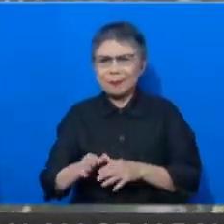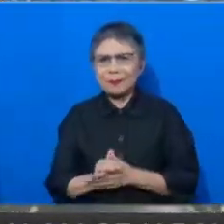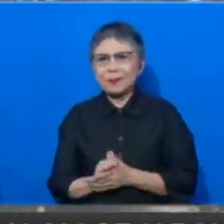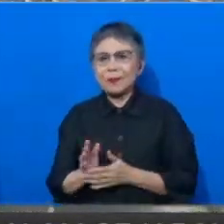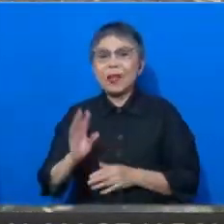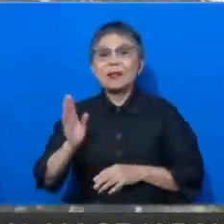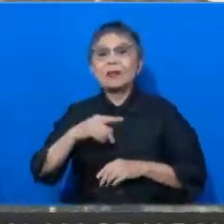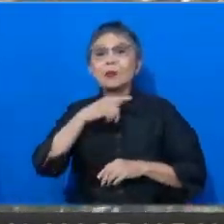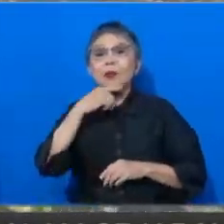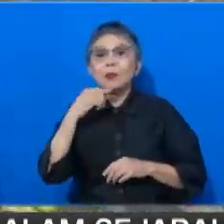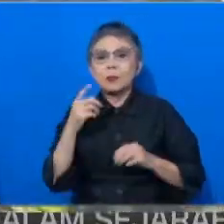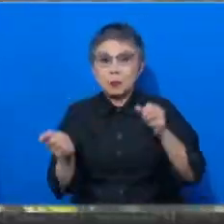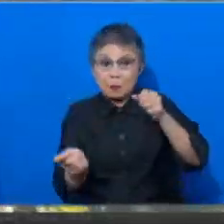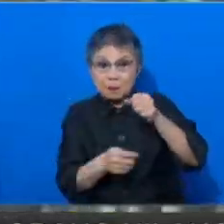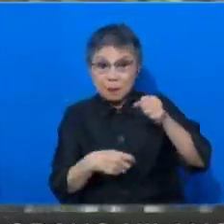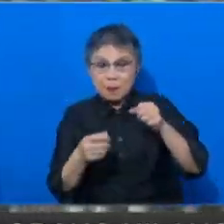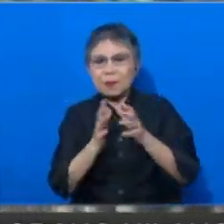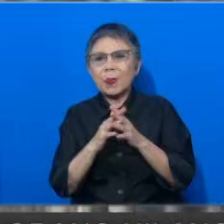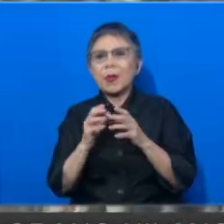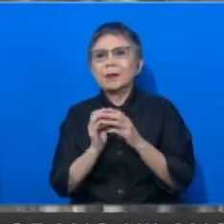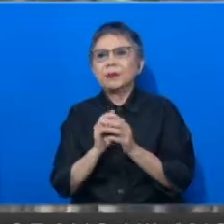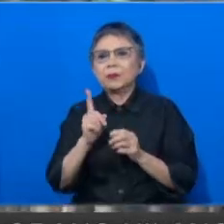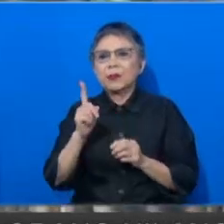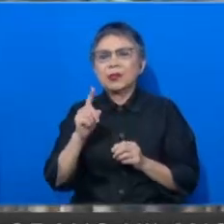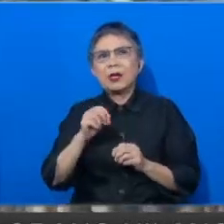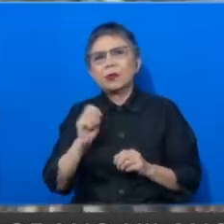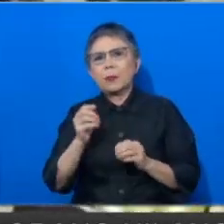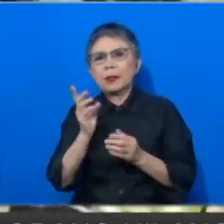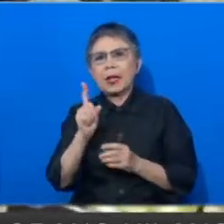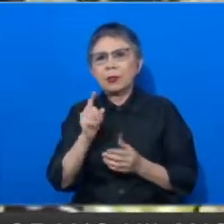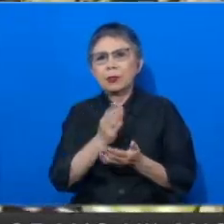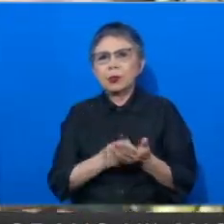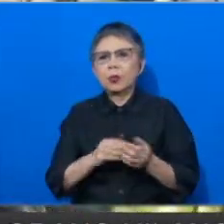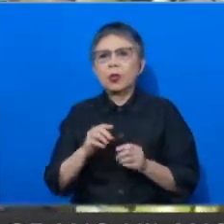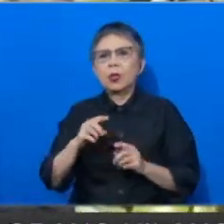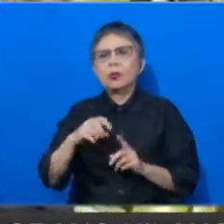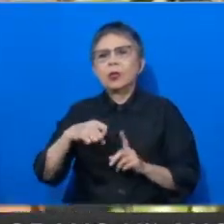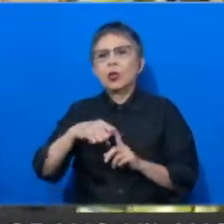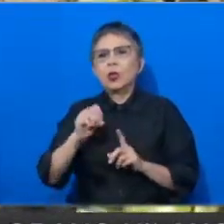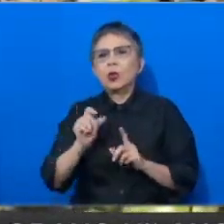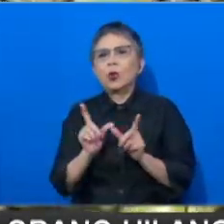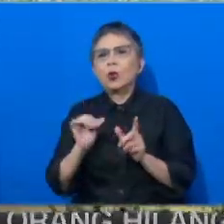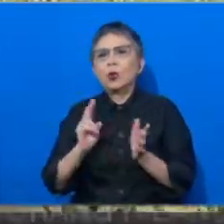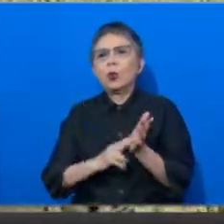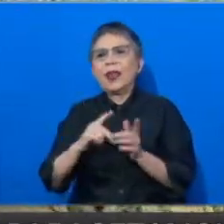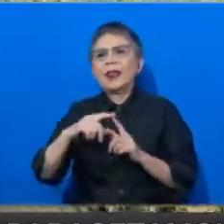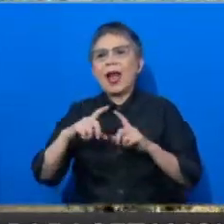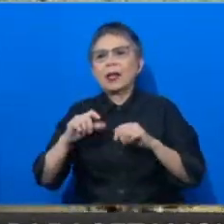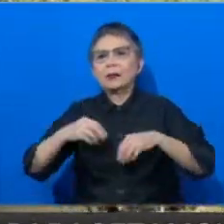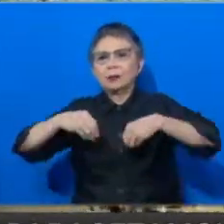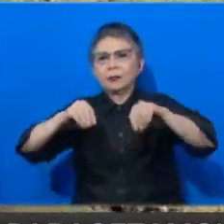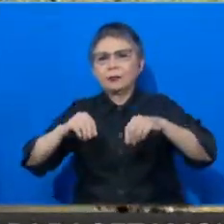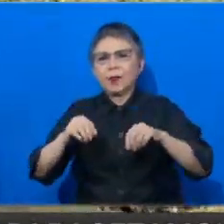Setiap minggunya saat panen, kebun jeruk bisa menghasilkan 1 hingga 1,5 kuintal jeruk siam. Biasanya dijual